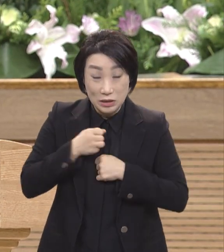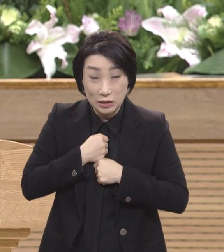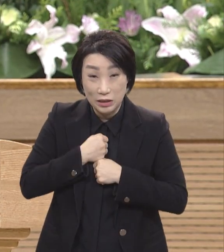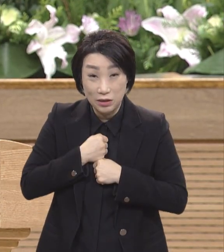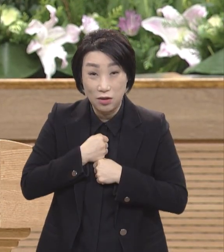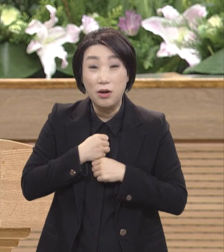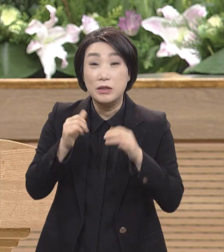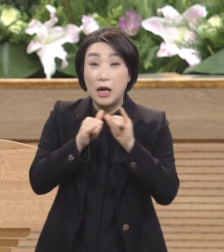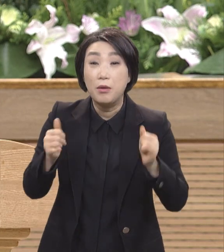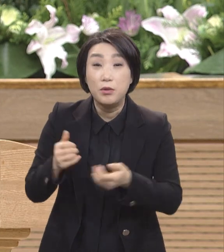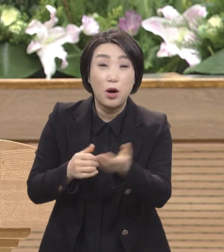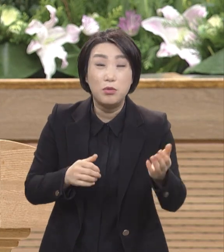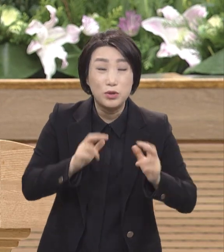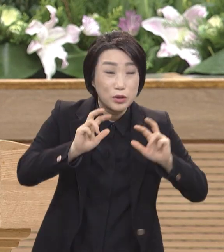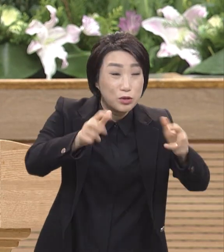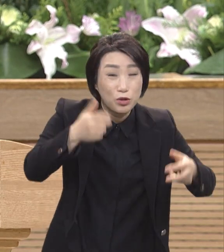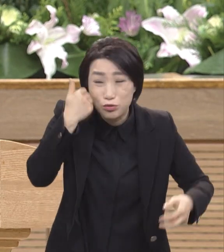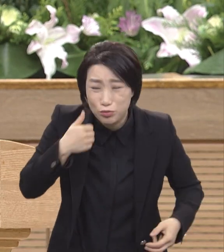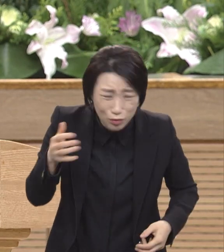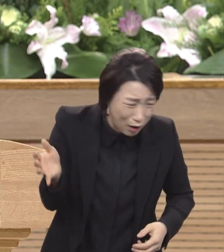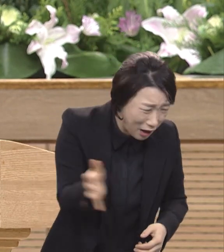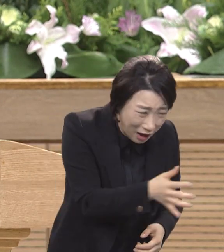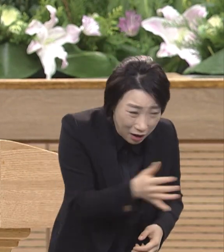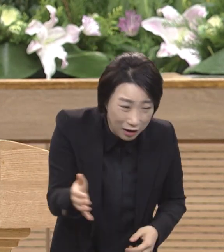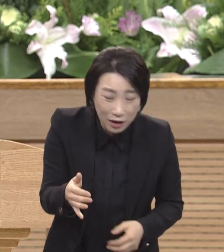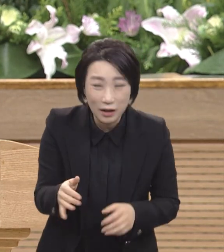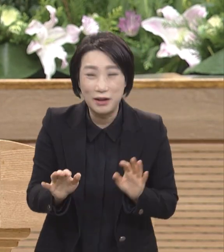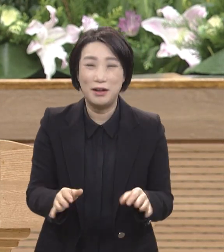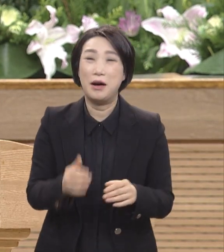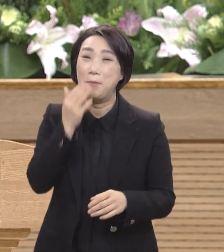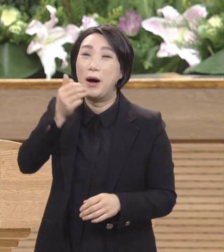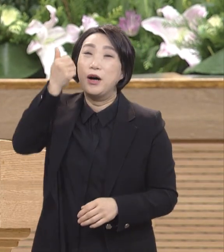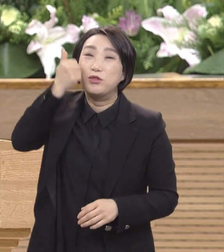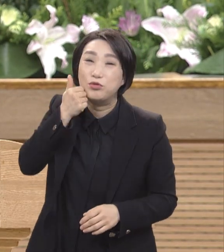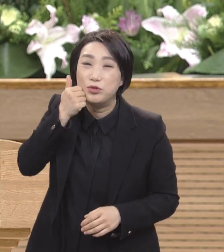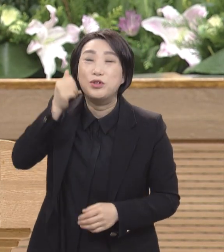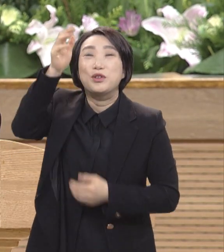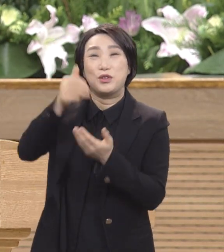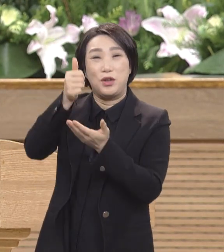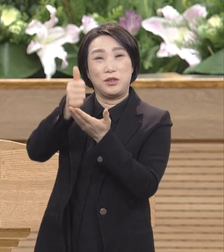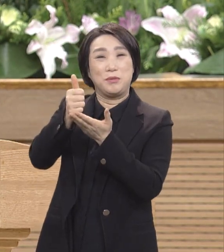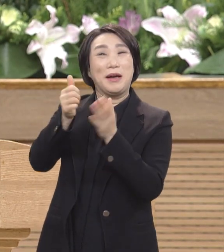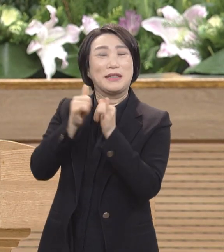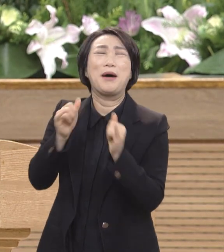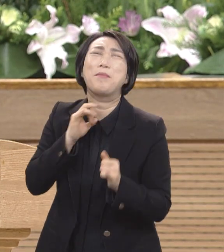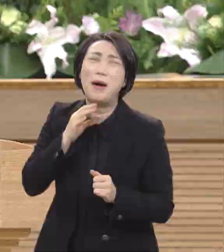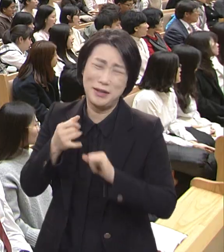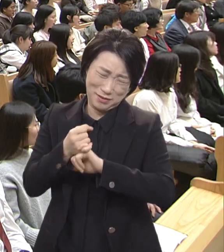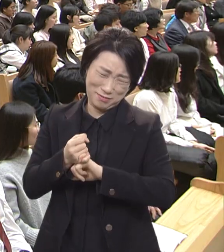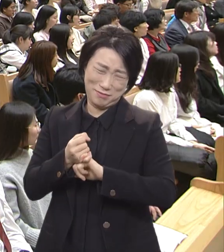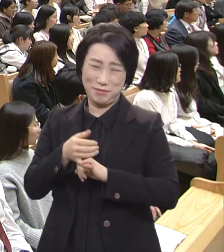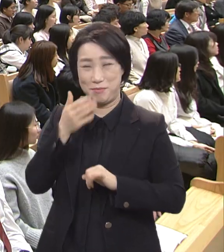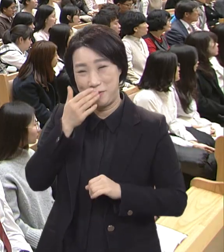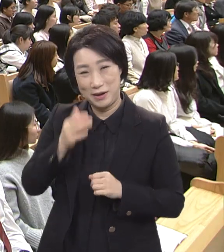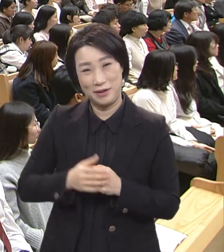수 있는 사람은 지구상에 아무도 없어. 누구만 할 수 있느냐? 성령인 사람만 할 수 있어.